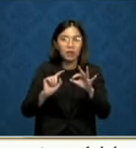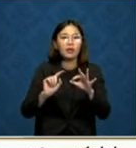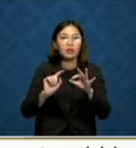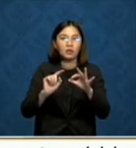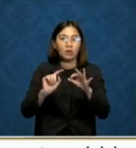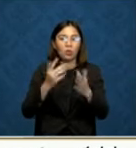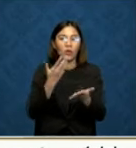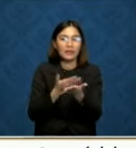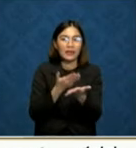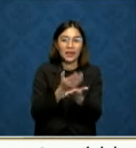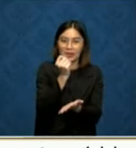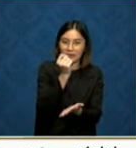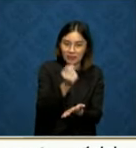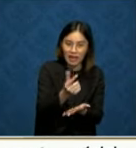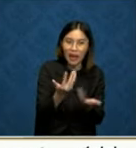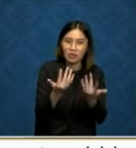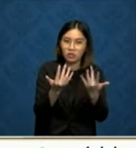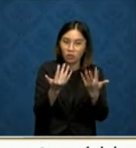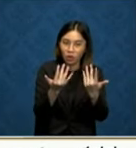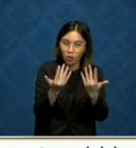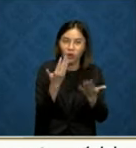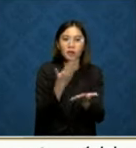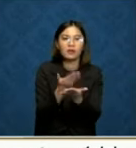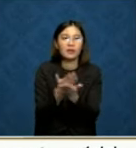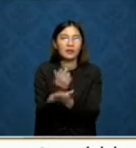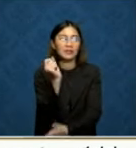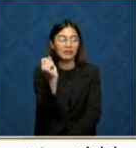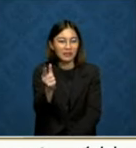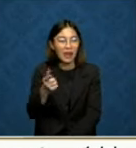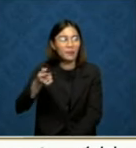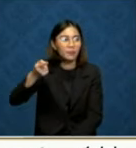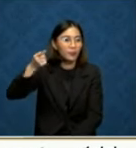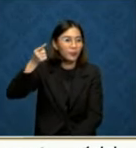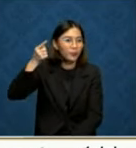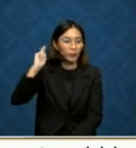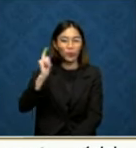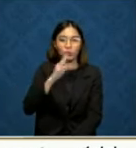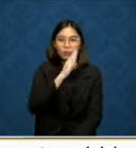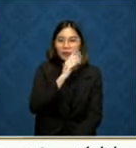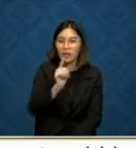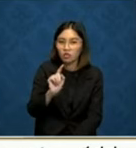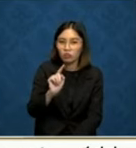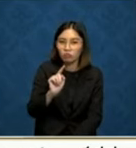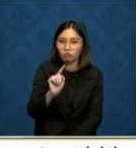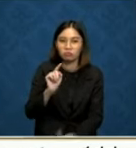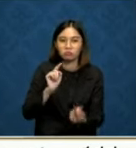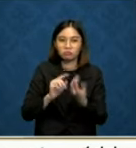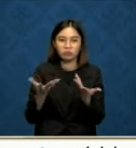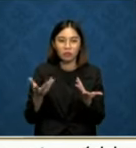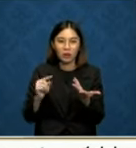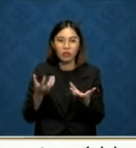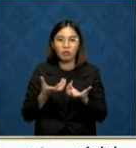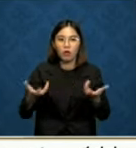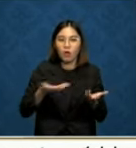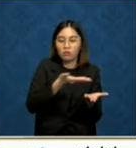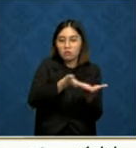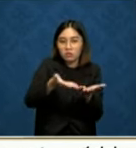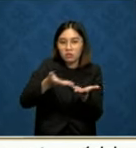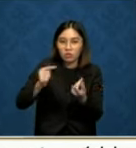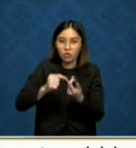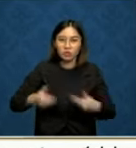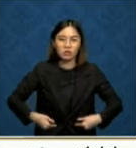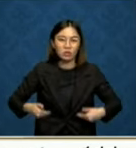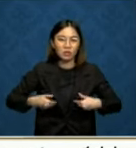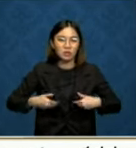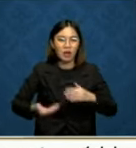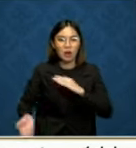Antrag eingcheunหรือการจ่ายเงินที่ช้าในกรณีที่ไม่ใช่เป็การซื้อของในชีวิต